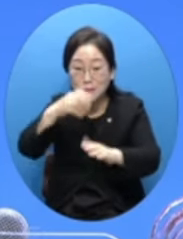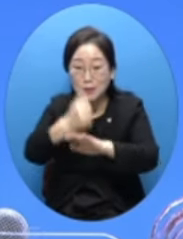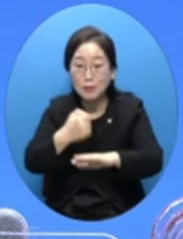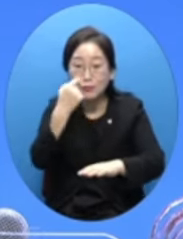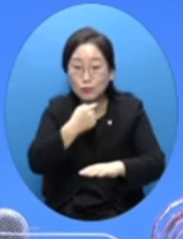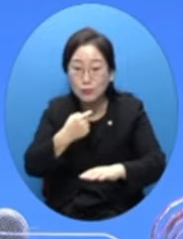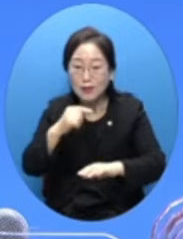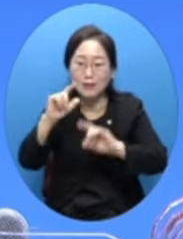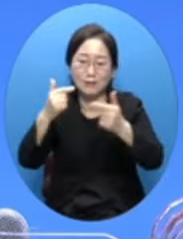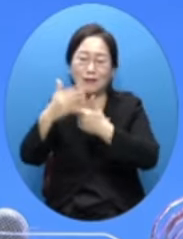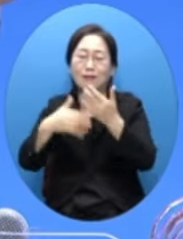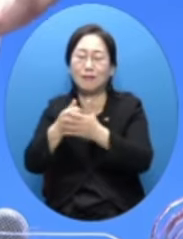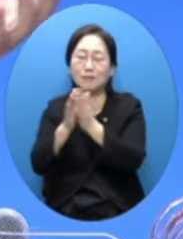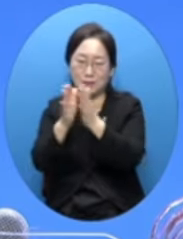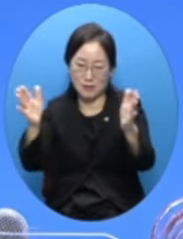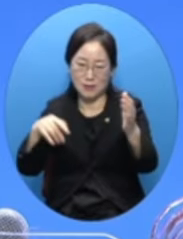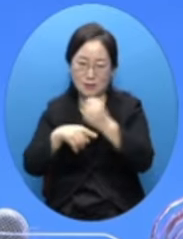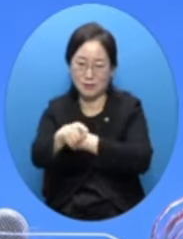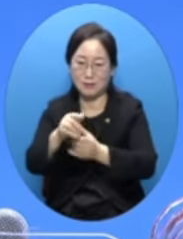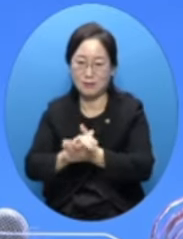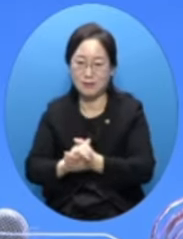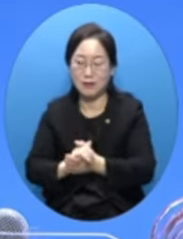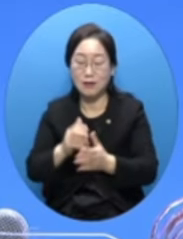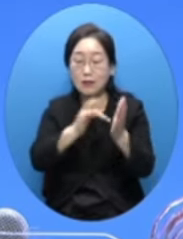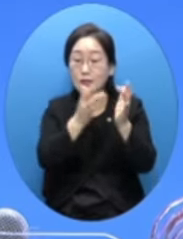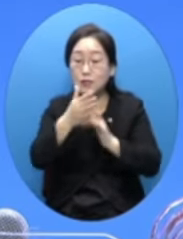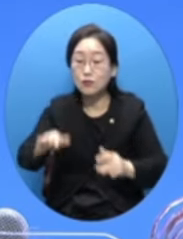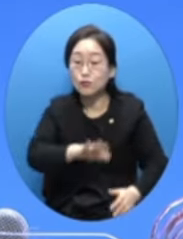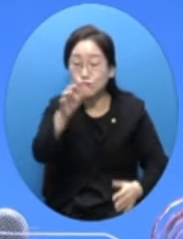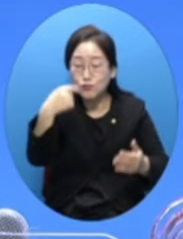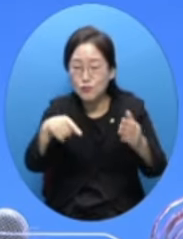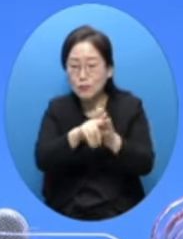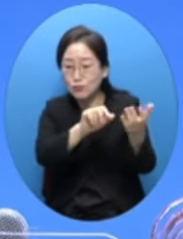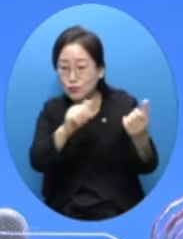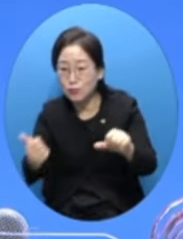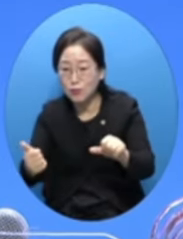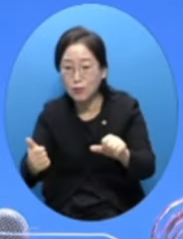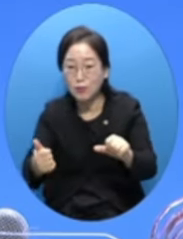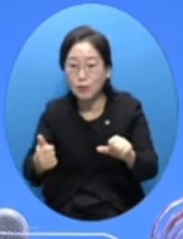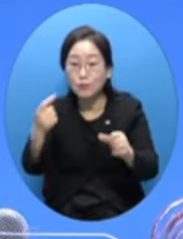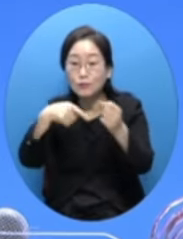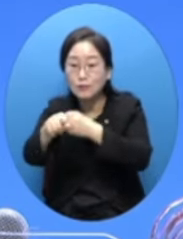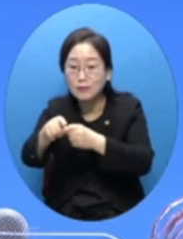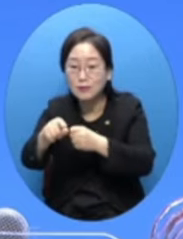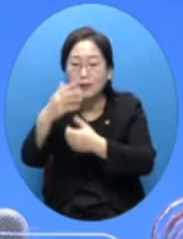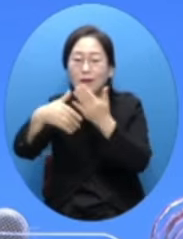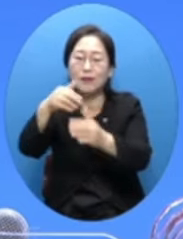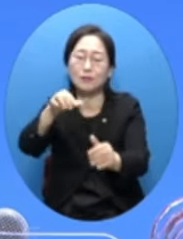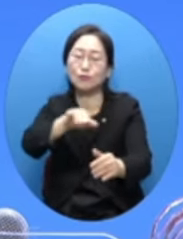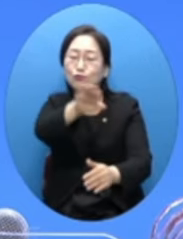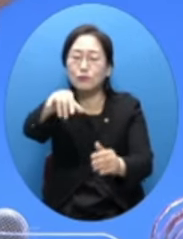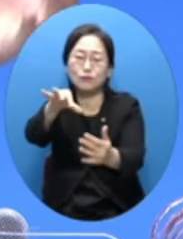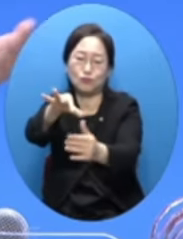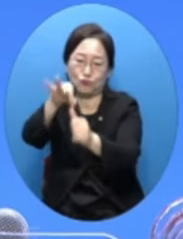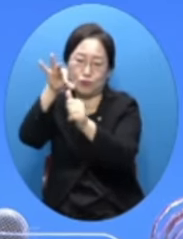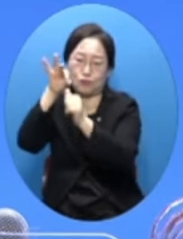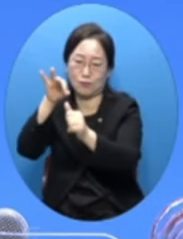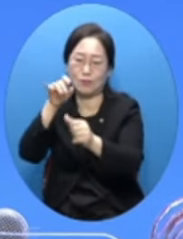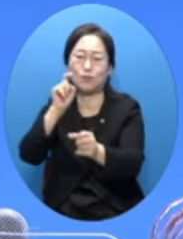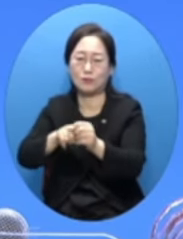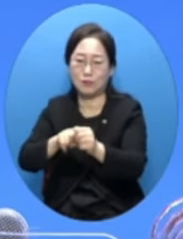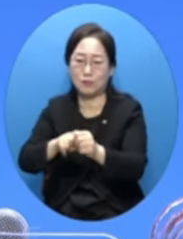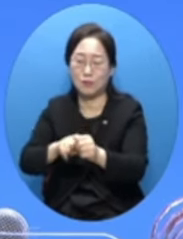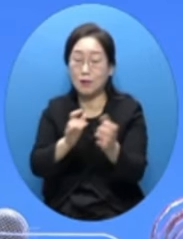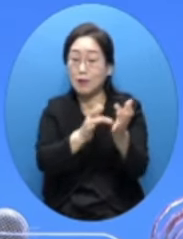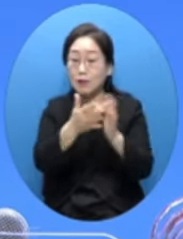시작입니다. 예수님께서 우리를 위해서 죽어가실 때 하나님은 우리를 구원하고 계셨던 것입니다. 우리는 예수님께서